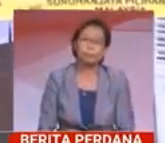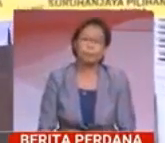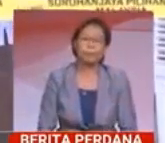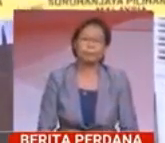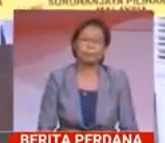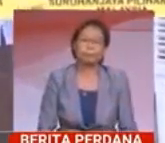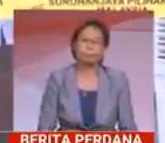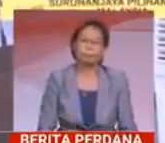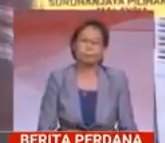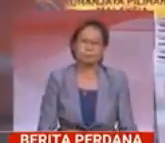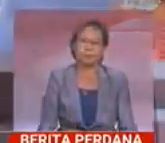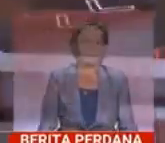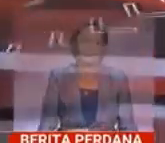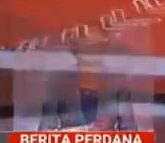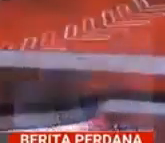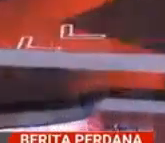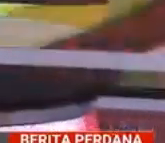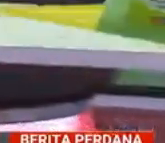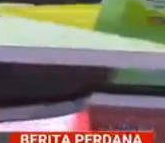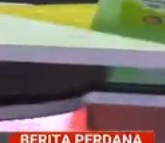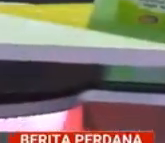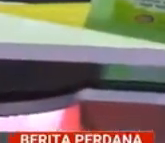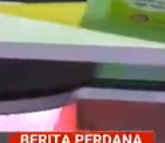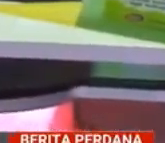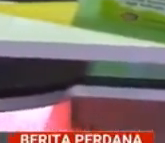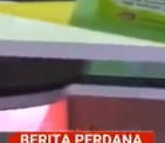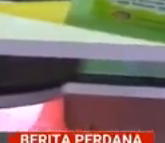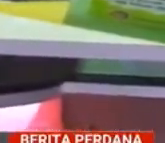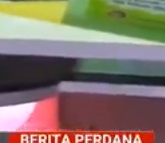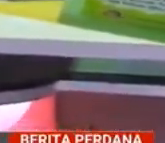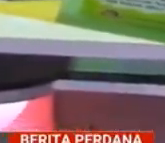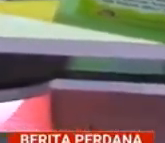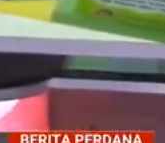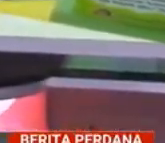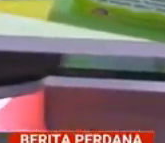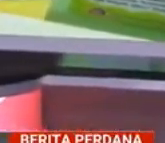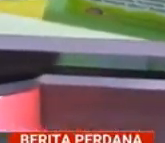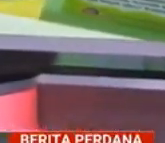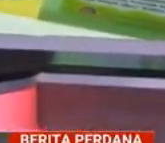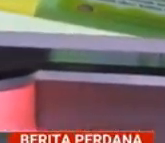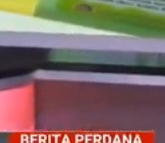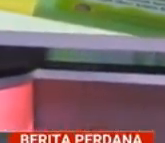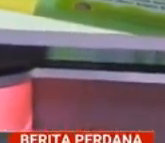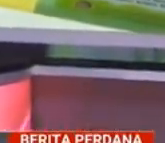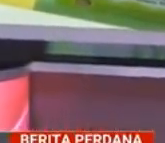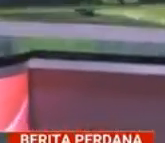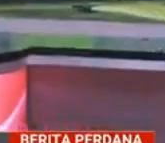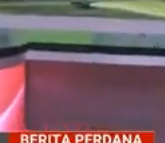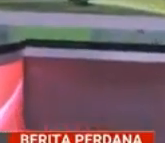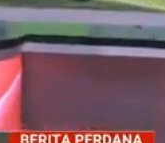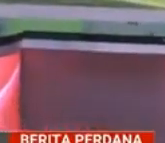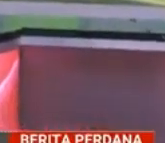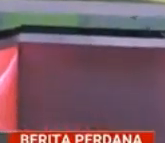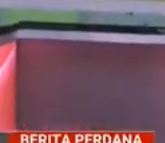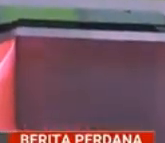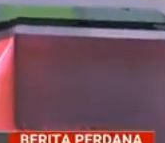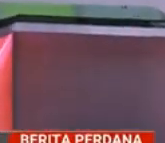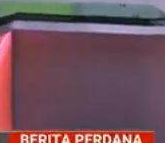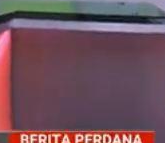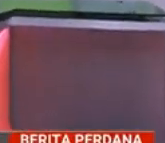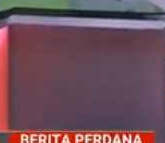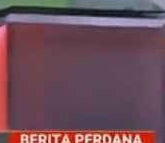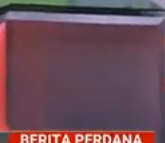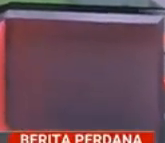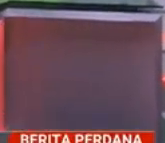hai hai hingga um haji co tuntungan bersih satu perkuliahan and don't be